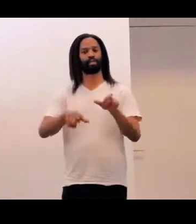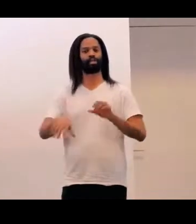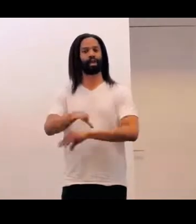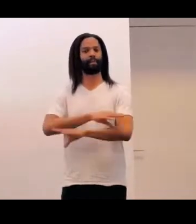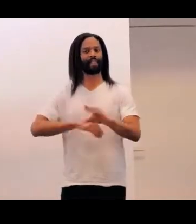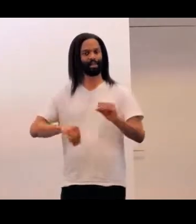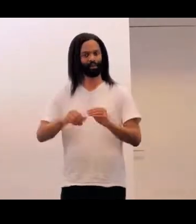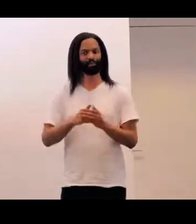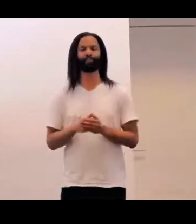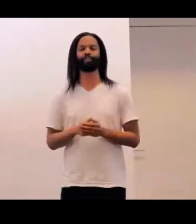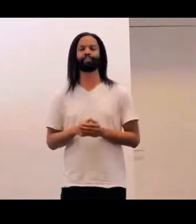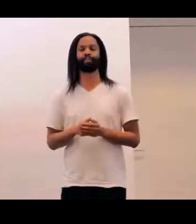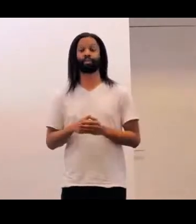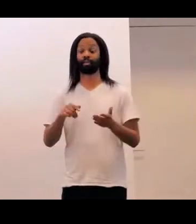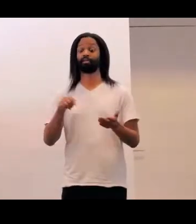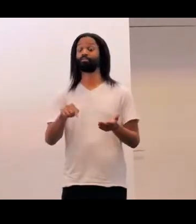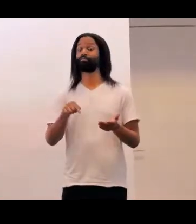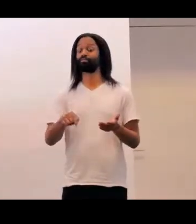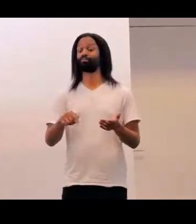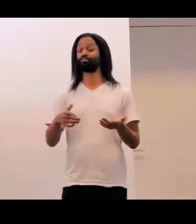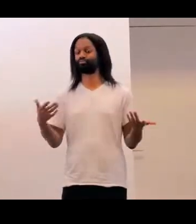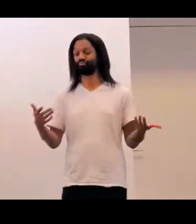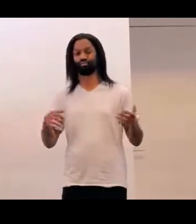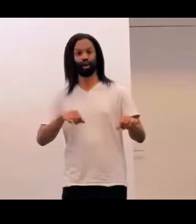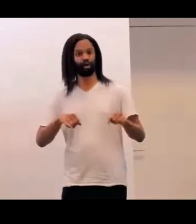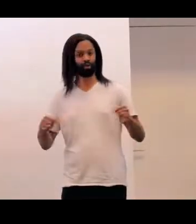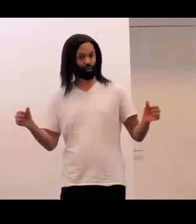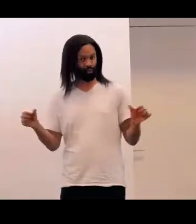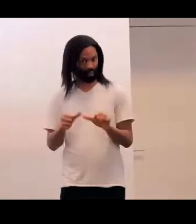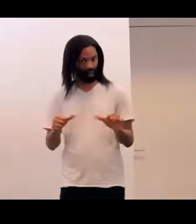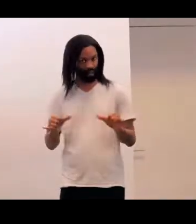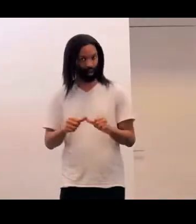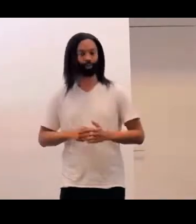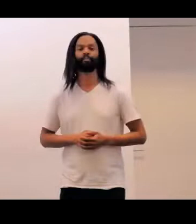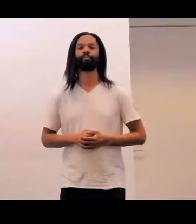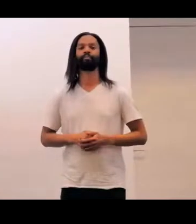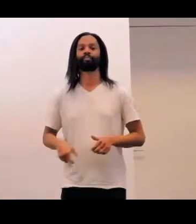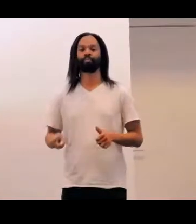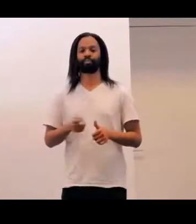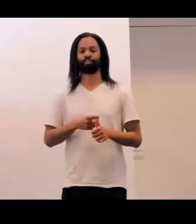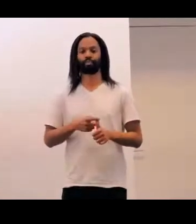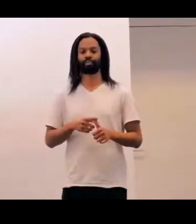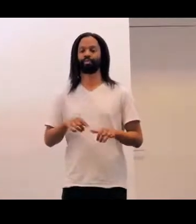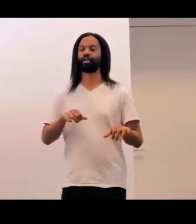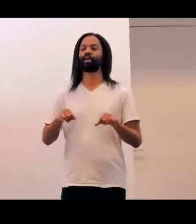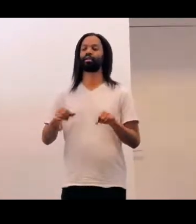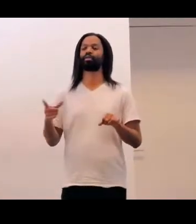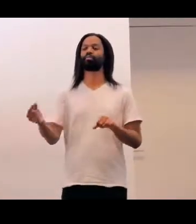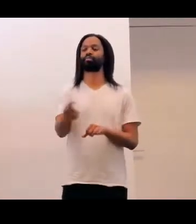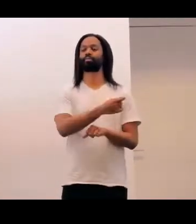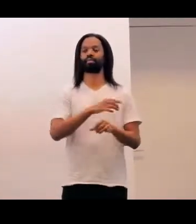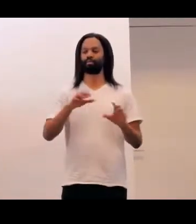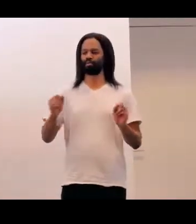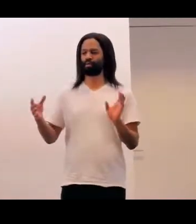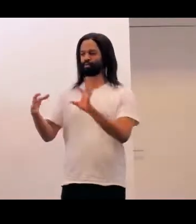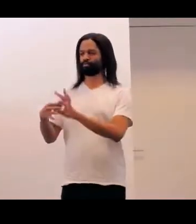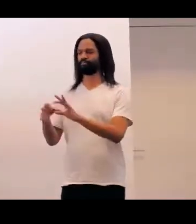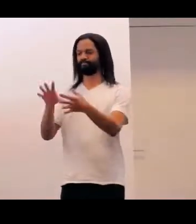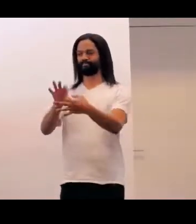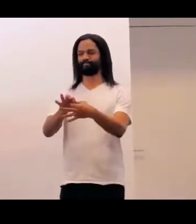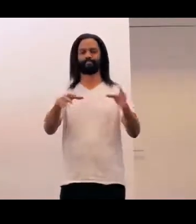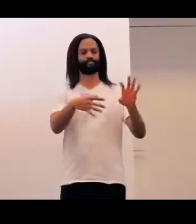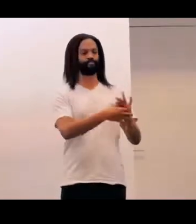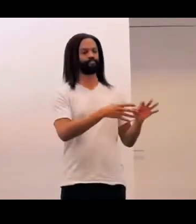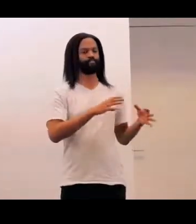actions de cette association sont diverses. La mise en relation des différents acteurs sur le territoire et la